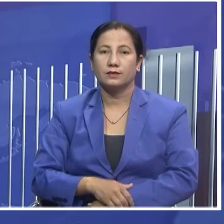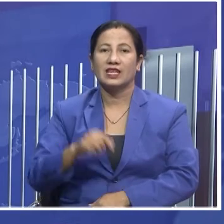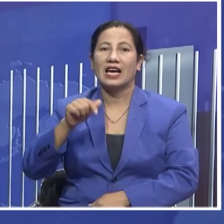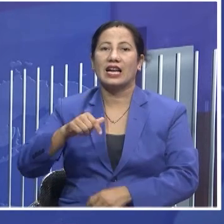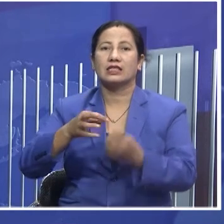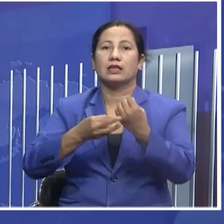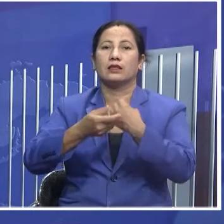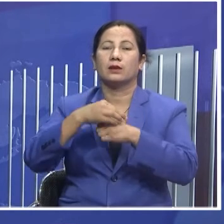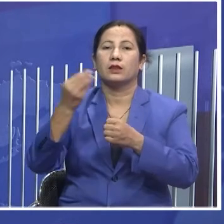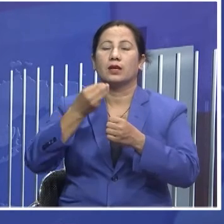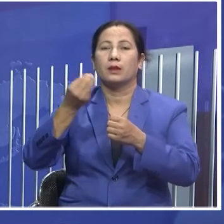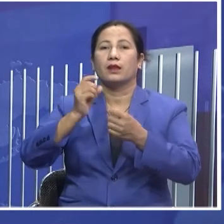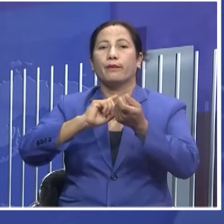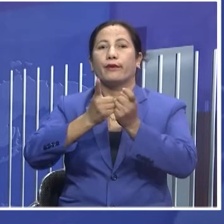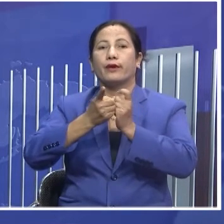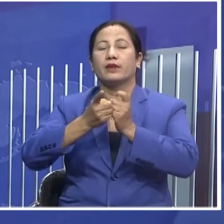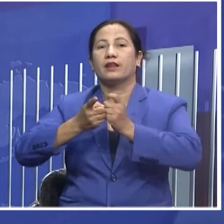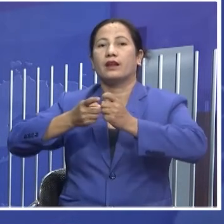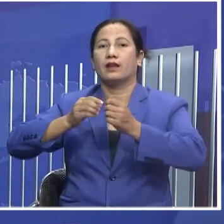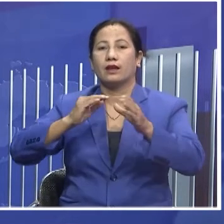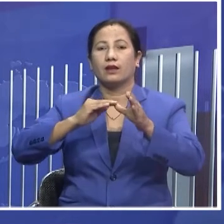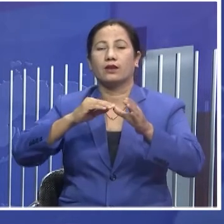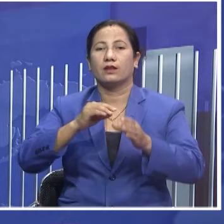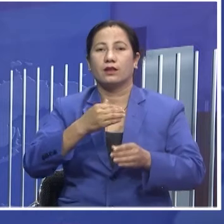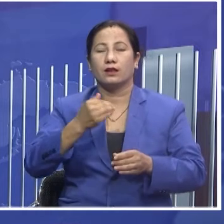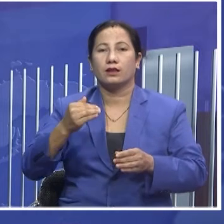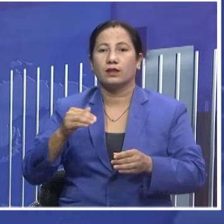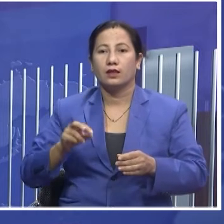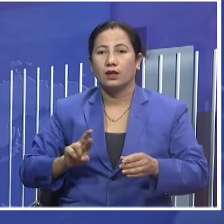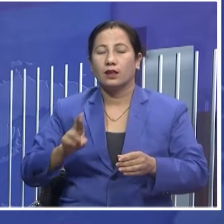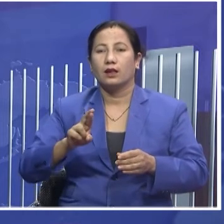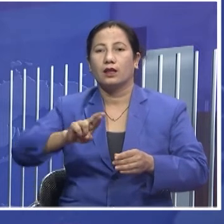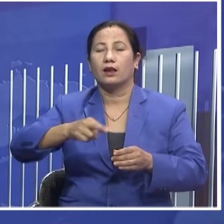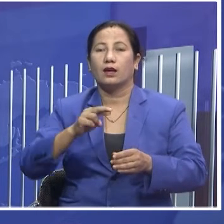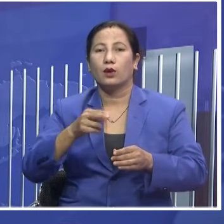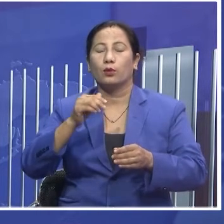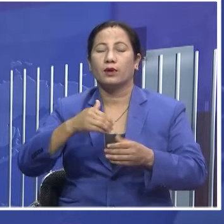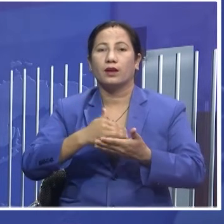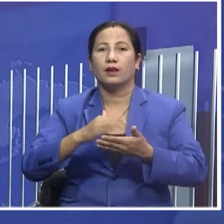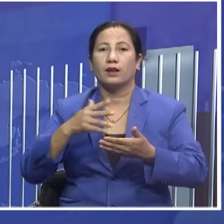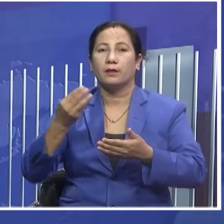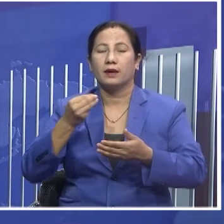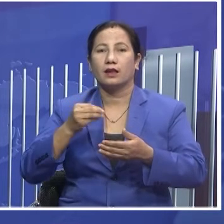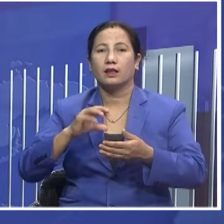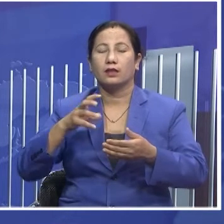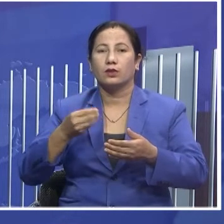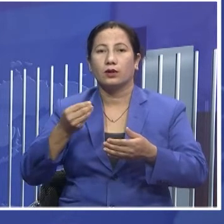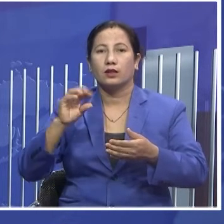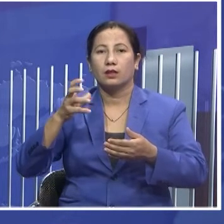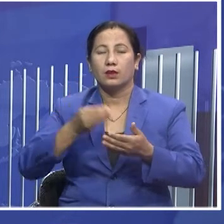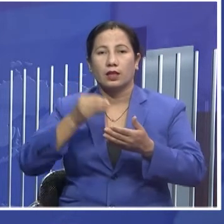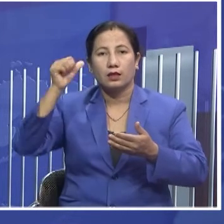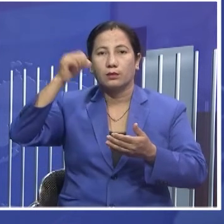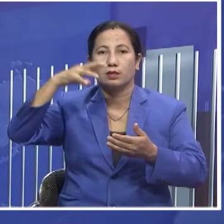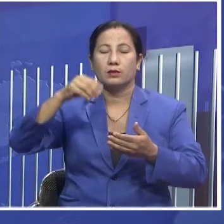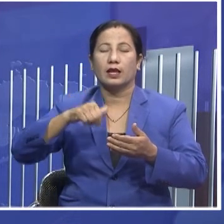आज देशभर सामान्यदेखि पूर्ण बदली रही गण्डकी तथा लुम्बिनी प्रदेशका धेरै स्थान तथा बाँकी प्रदेशका थोरै स्थानमा हल्कादेखि मध्यम वर्षा भयो।